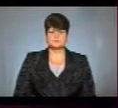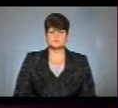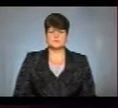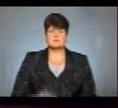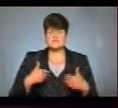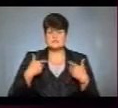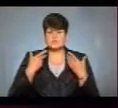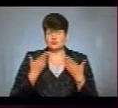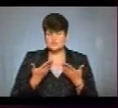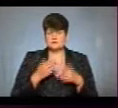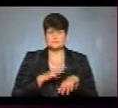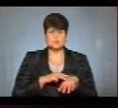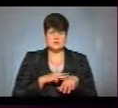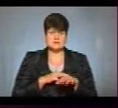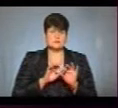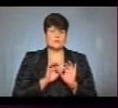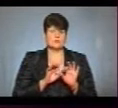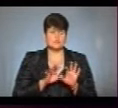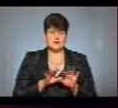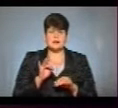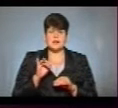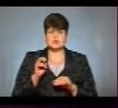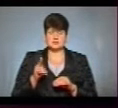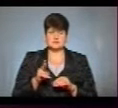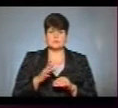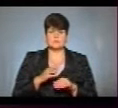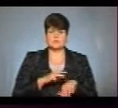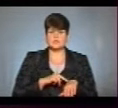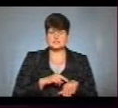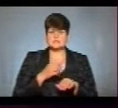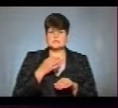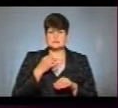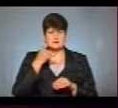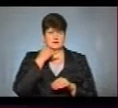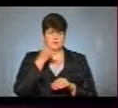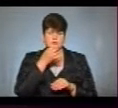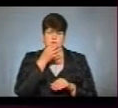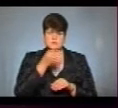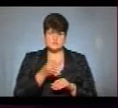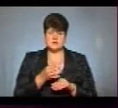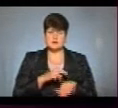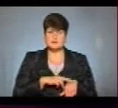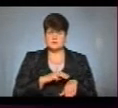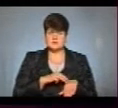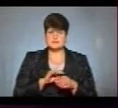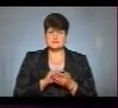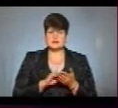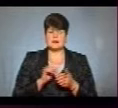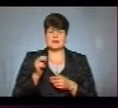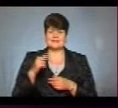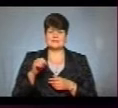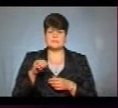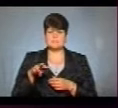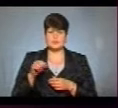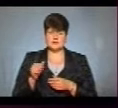Ми звернулися до патрульної поліції за коментарем. Речниця патрульної поліції Катерина Басилига телефоном повідомила, патрульні склали адмінпротокол за